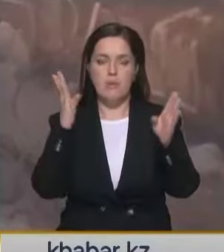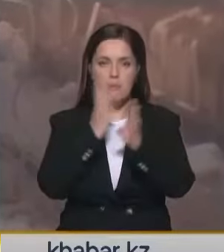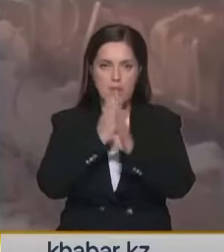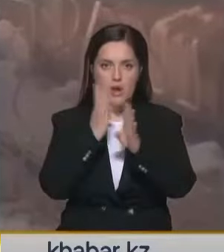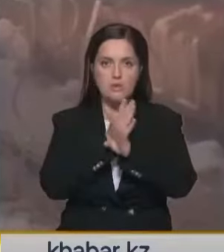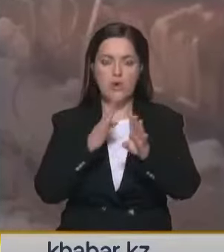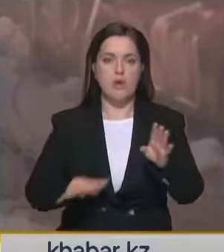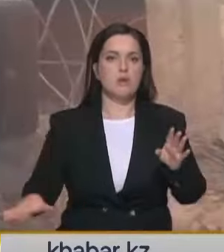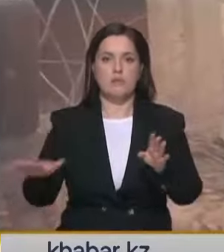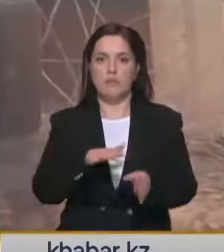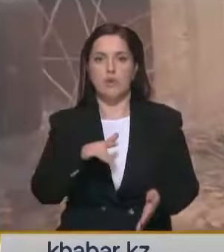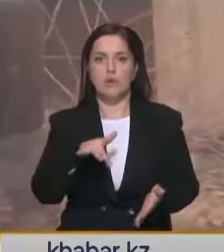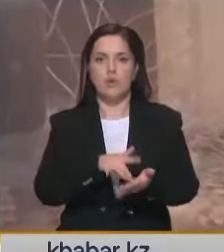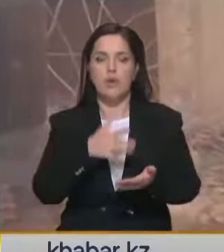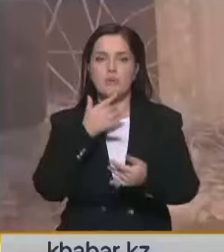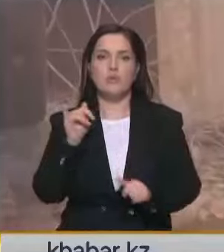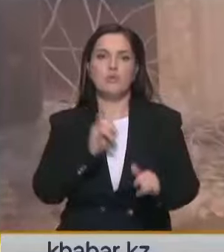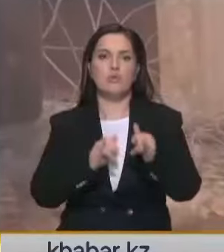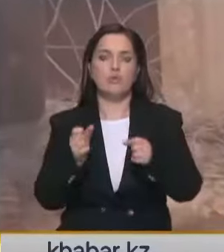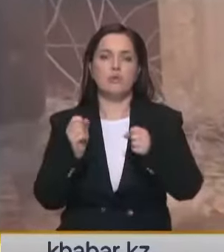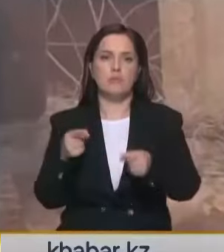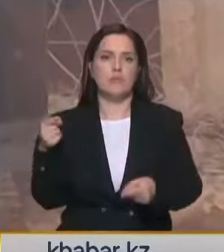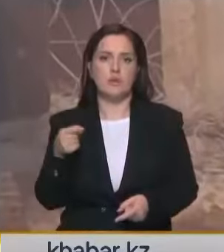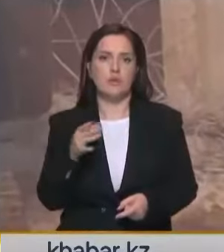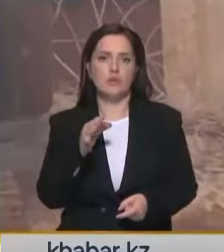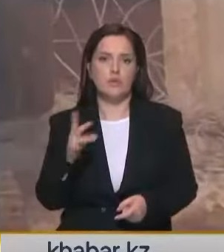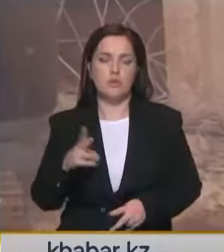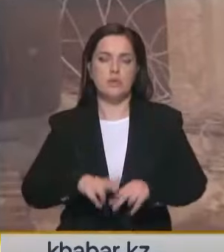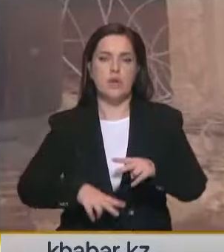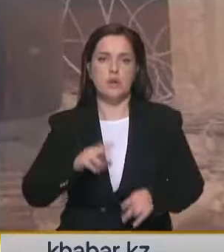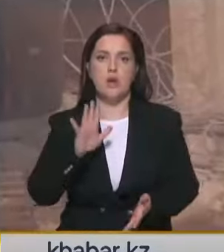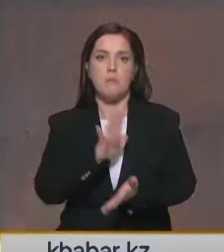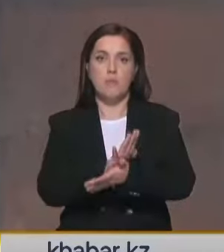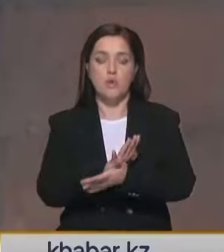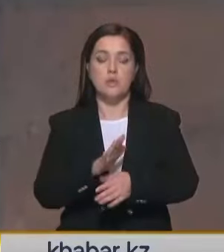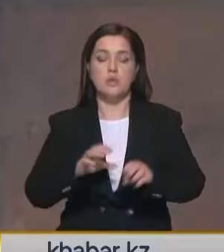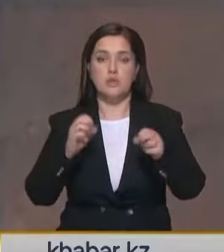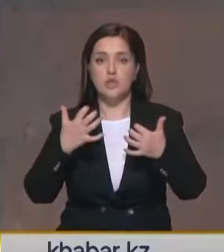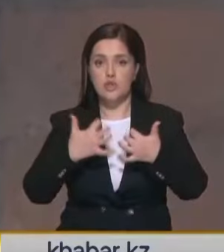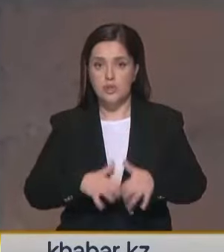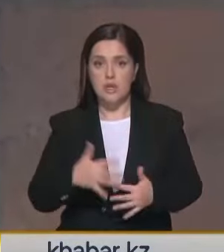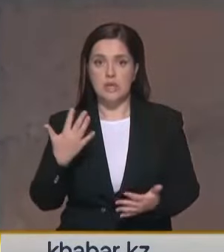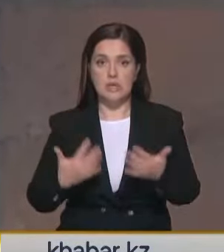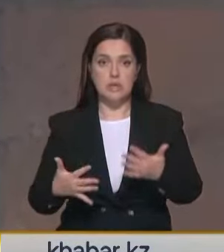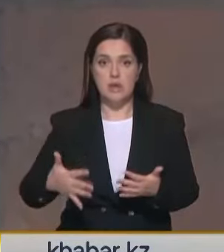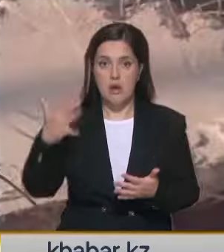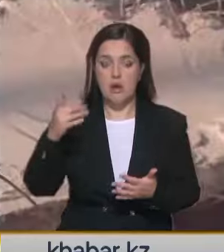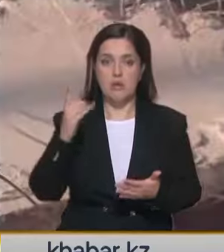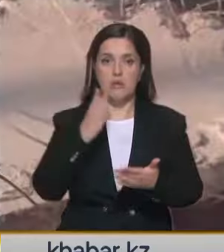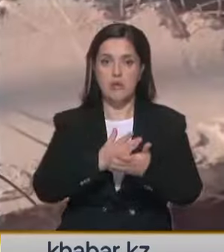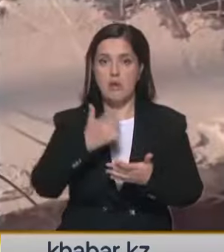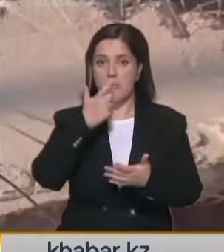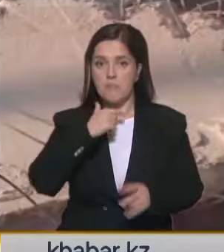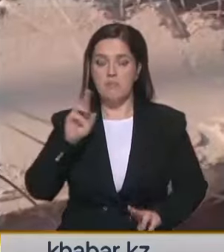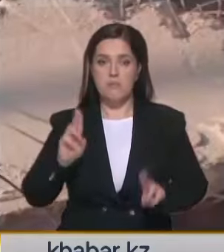же в окрестностях города нет полигона для захоронения тысяч тонн строительных отходов. Поэтому специалисты считают, что если здание построено с соблюдением